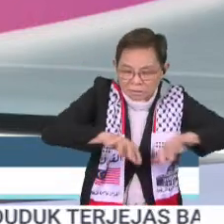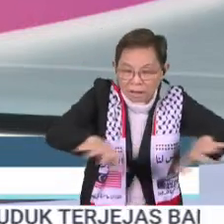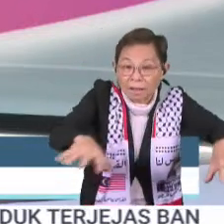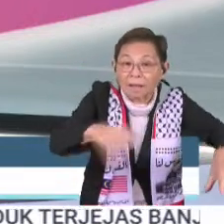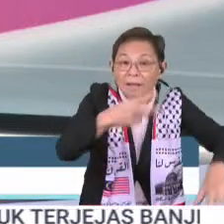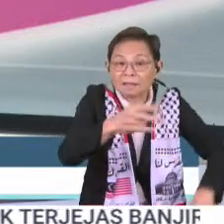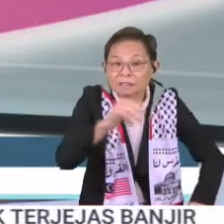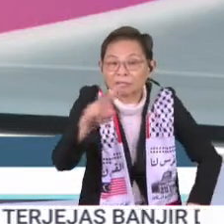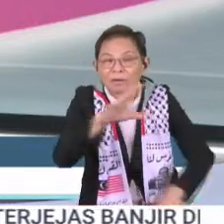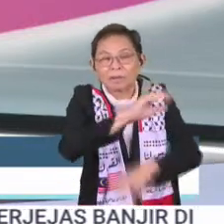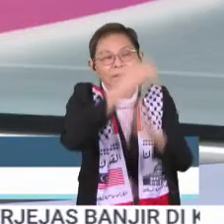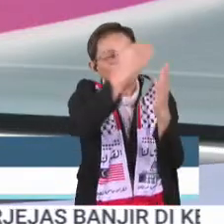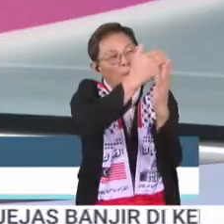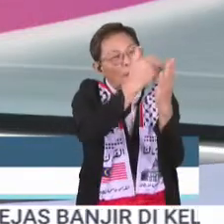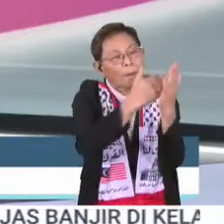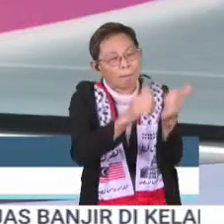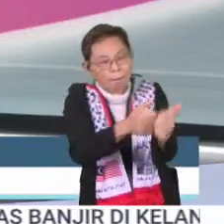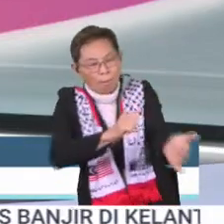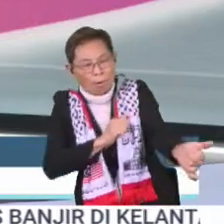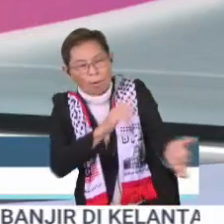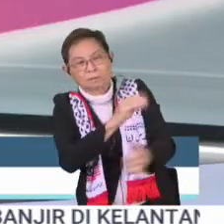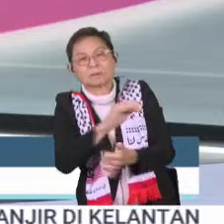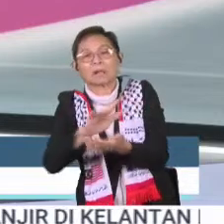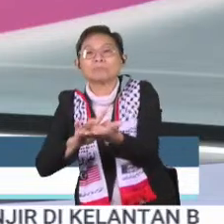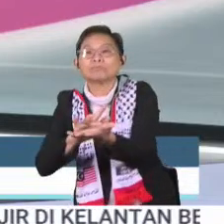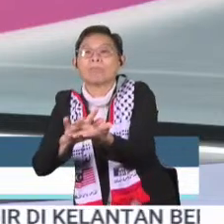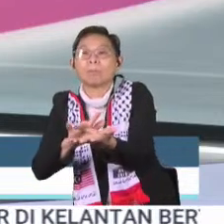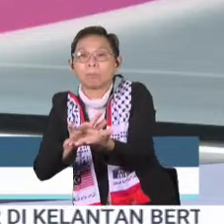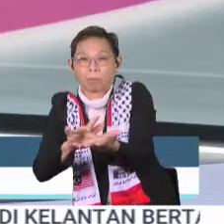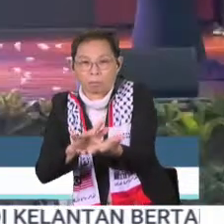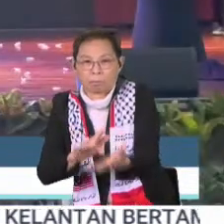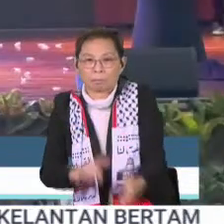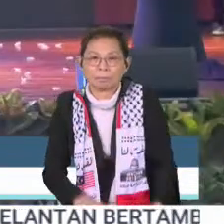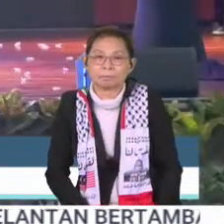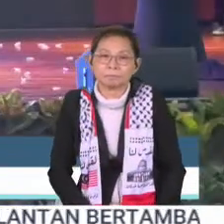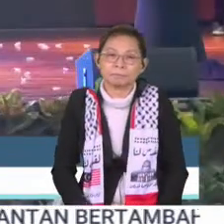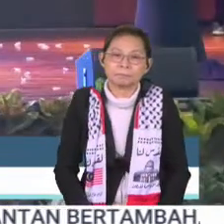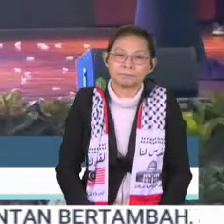HIV, langkah-langkah pencegahan serta rawatan.